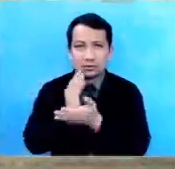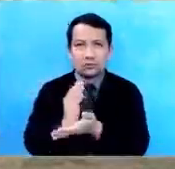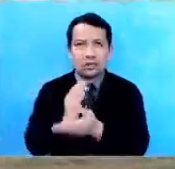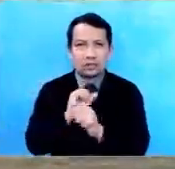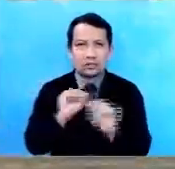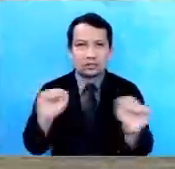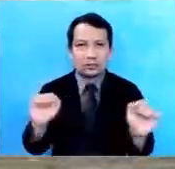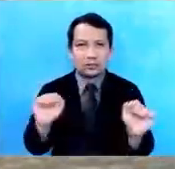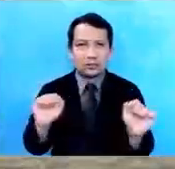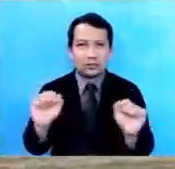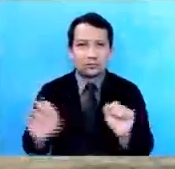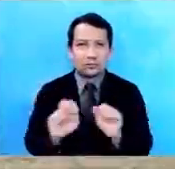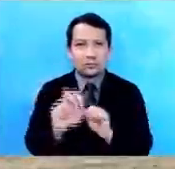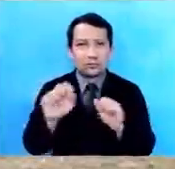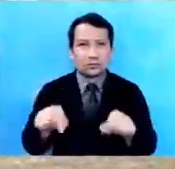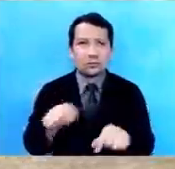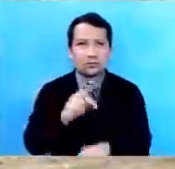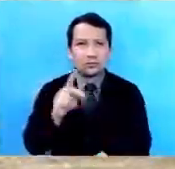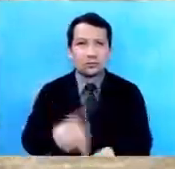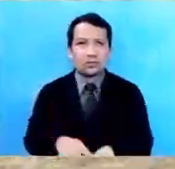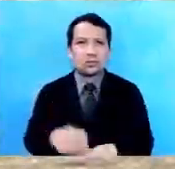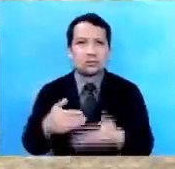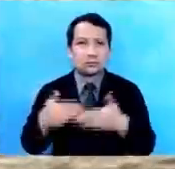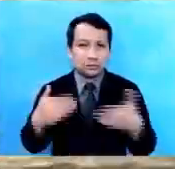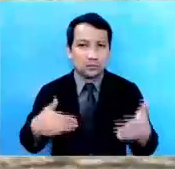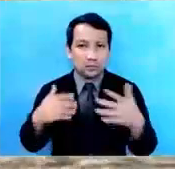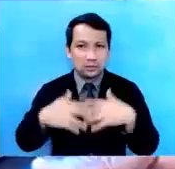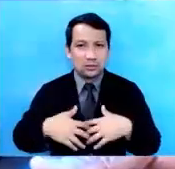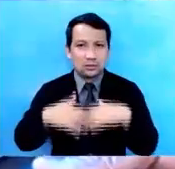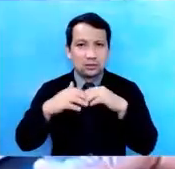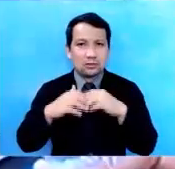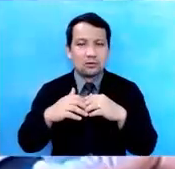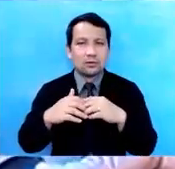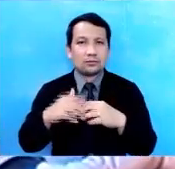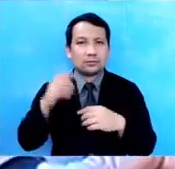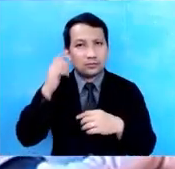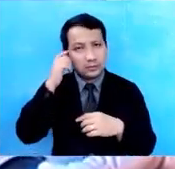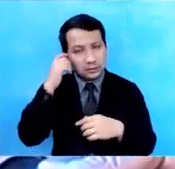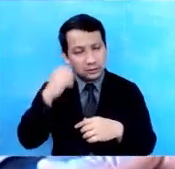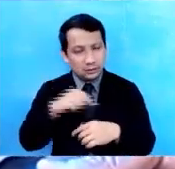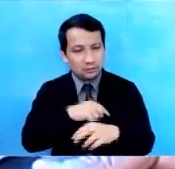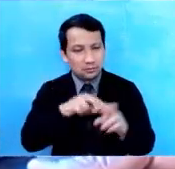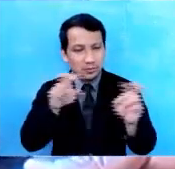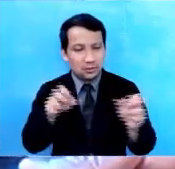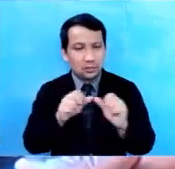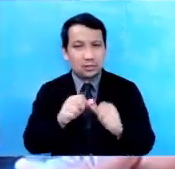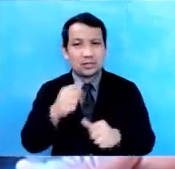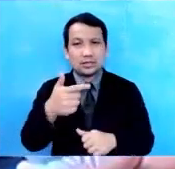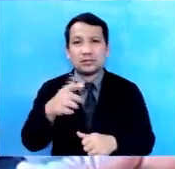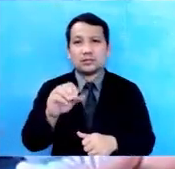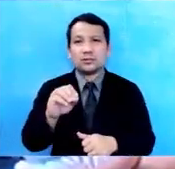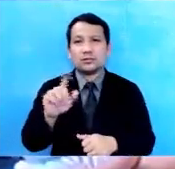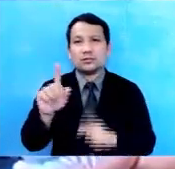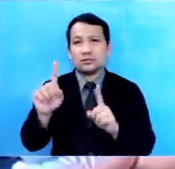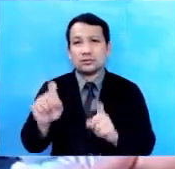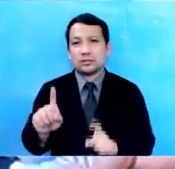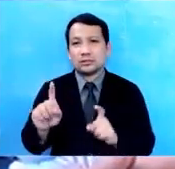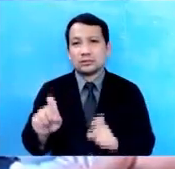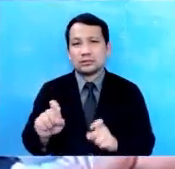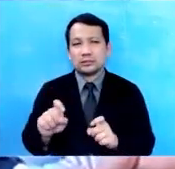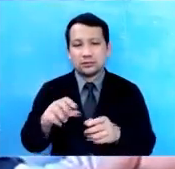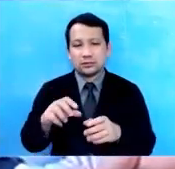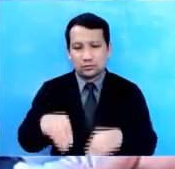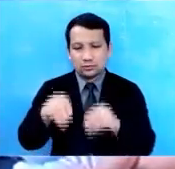mga turista sa lugar. Before we build all these buildings, no, there's what we call the geotesting or soil analysis by